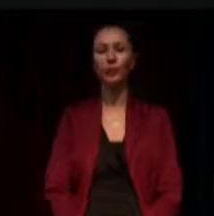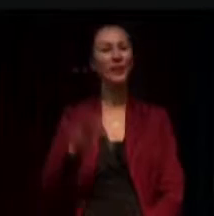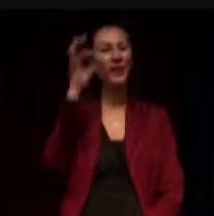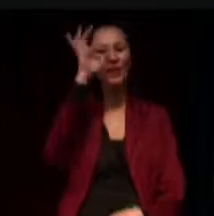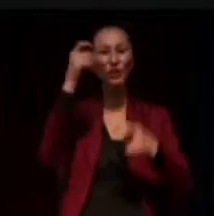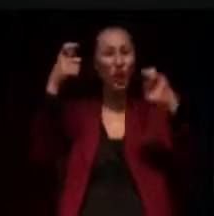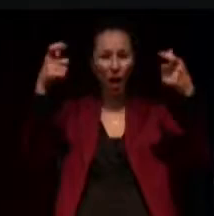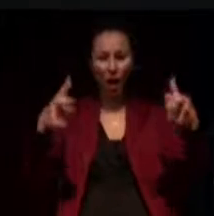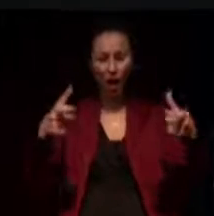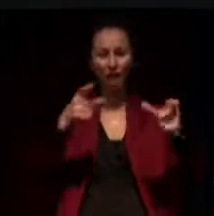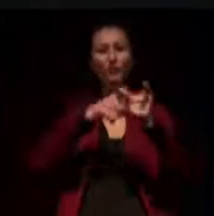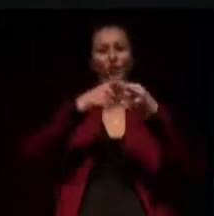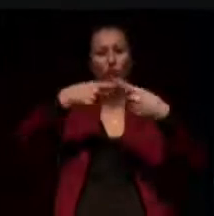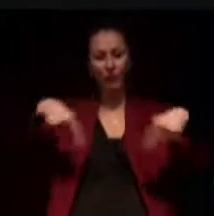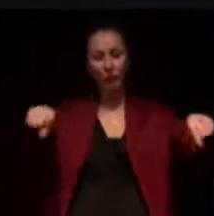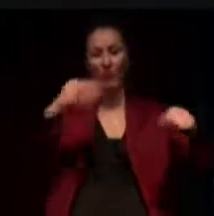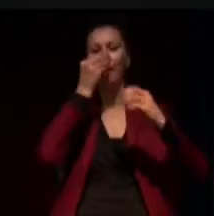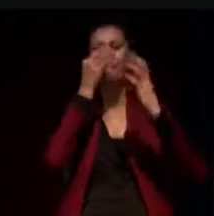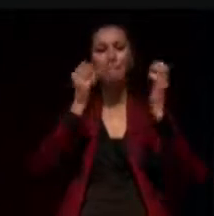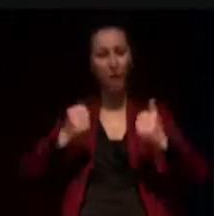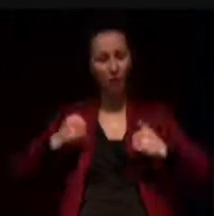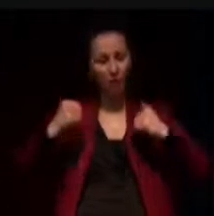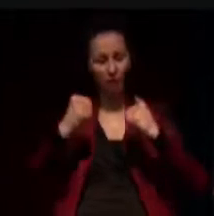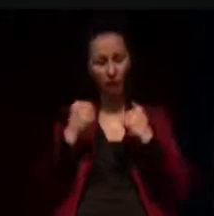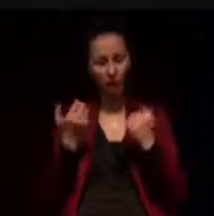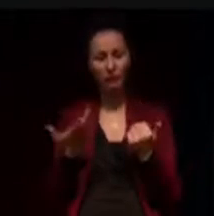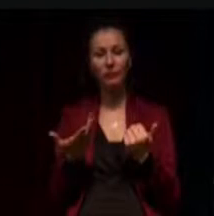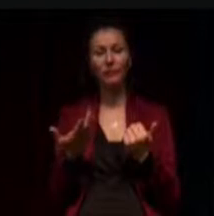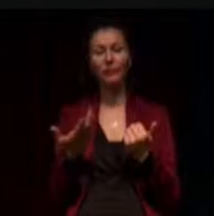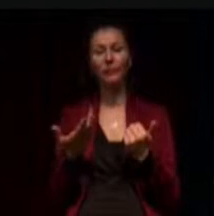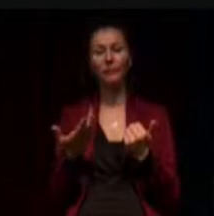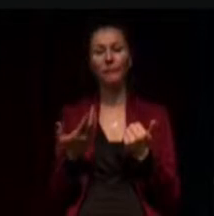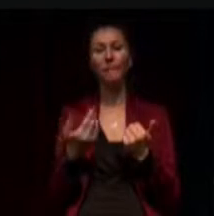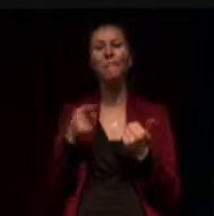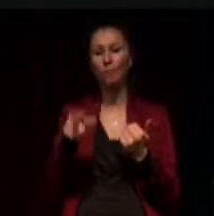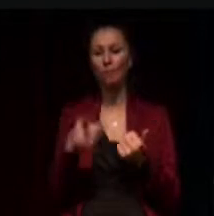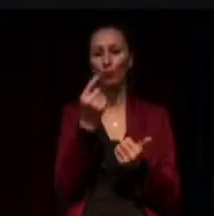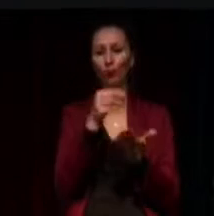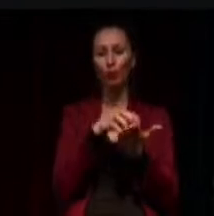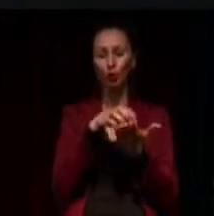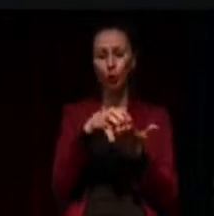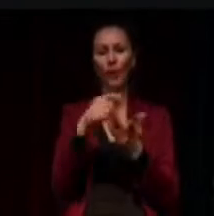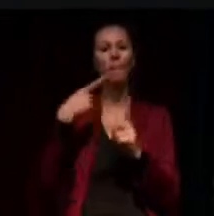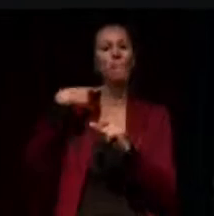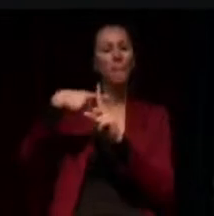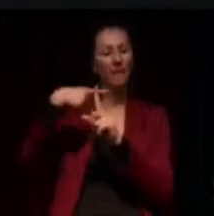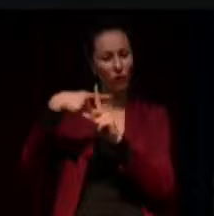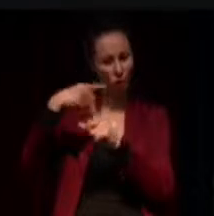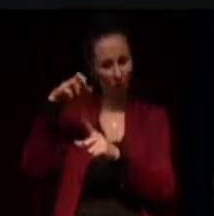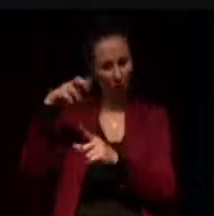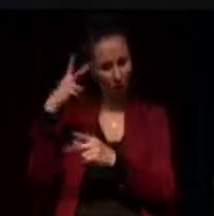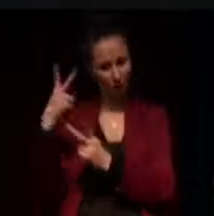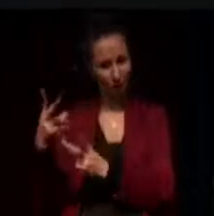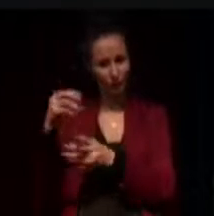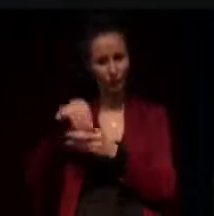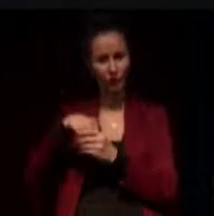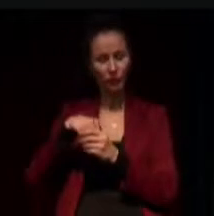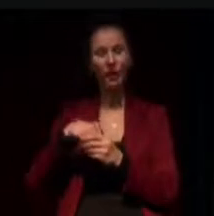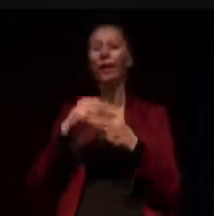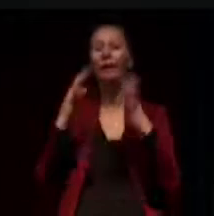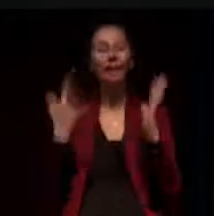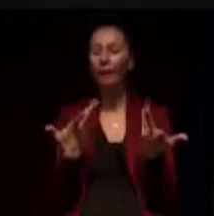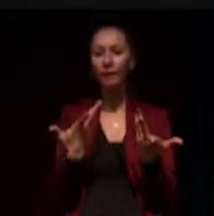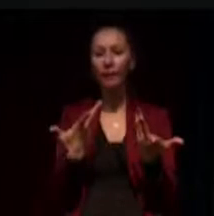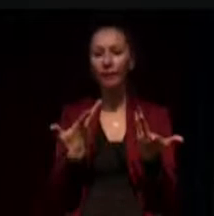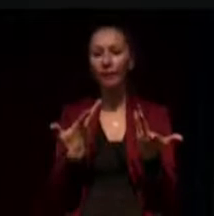Yeşil alanlar, çevre, parklar. Bu bütçede ve performansta burada ne kadar